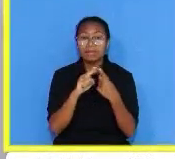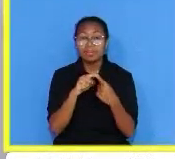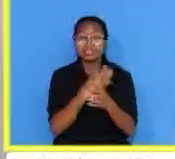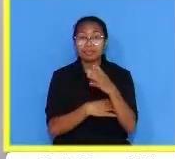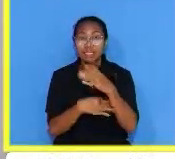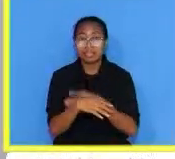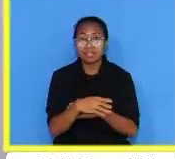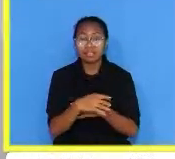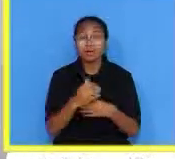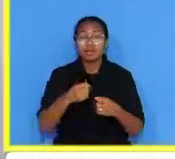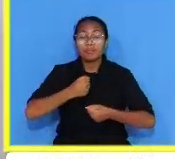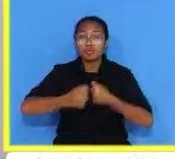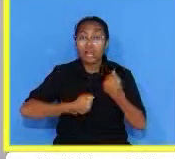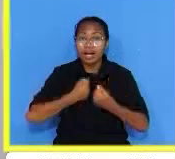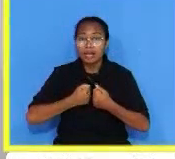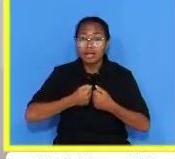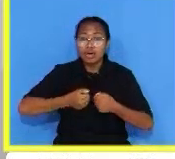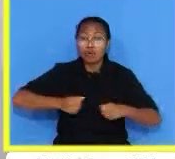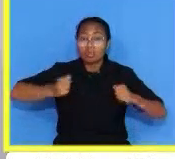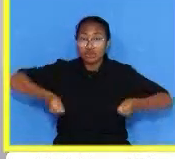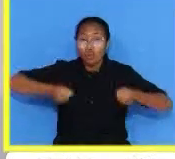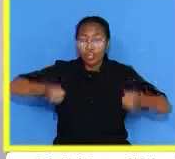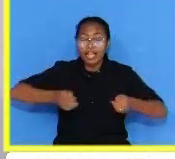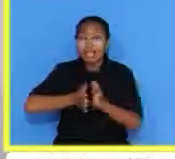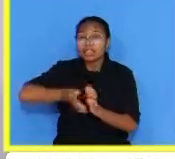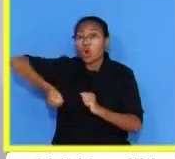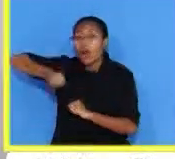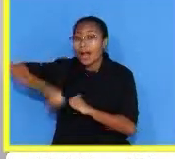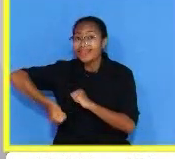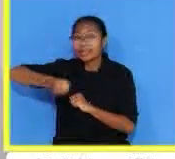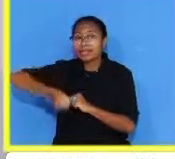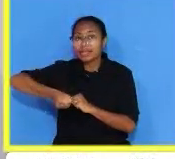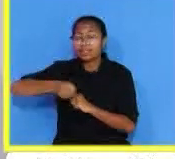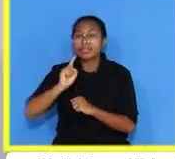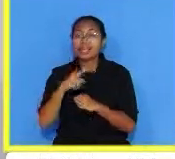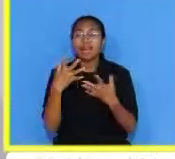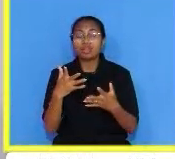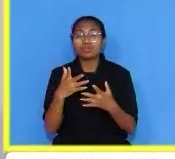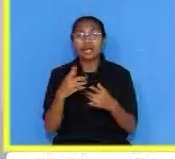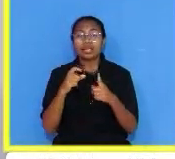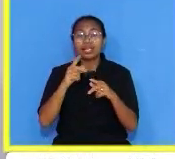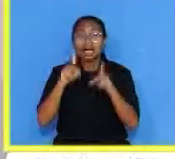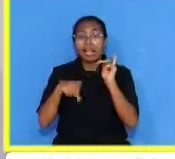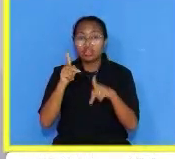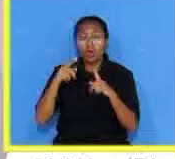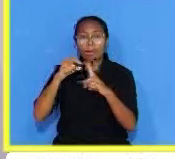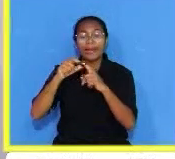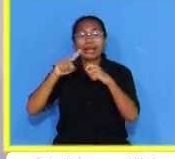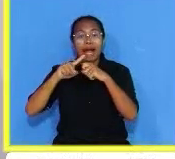yang menggunakan alat bantu seperti kursi roda dan juga tongkat, sehingga dari dinas PKK dengan